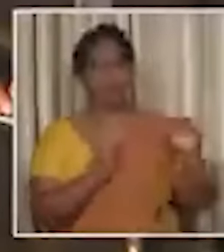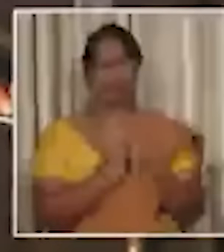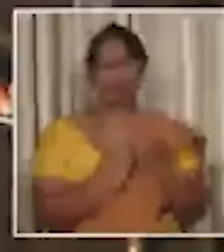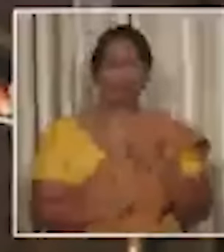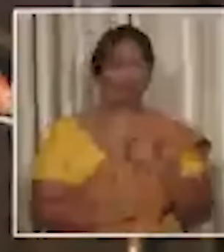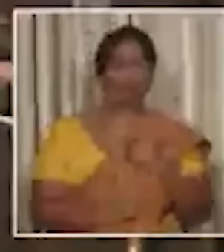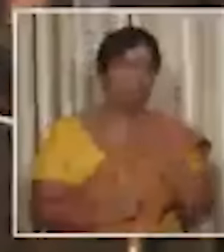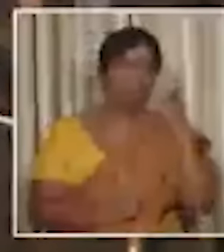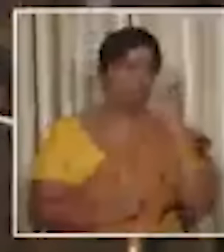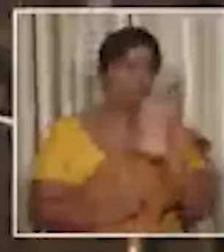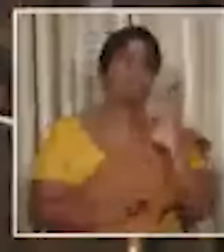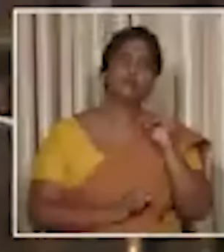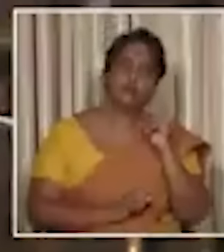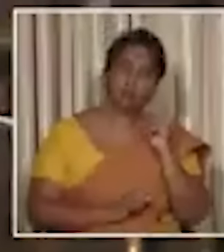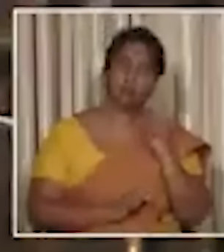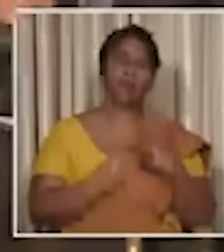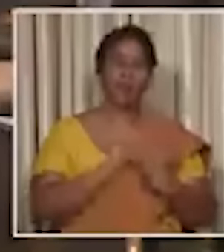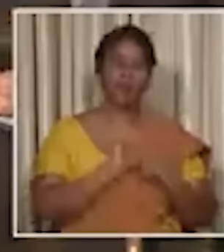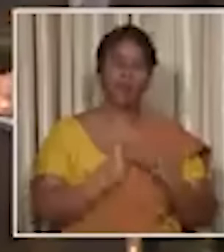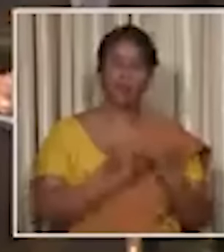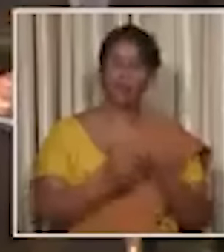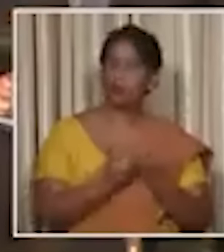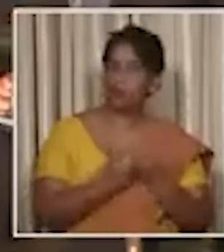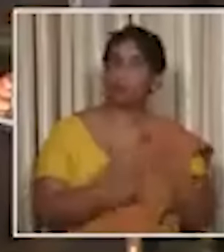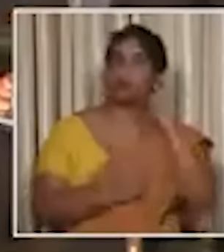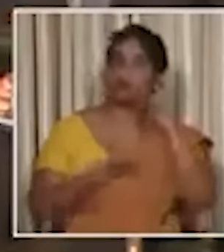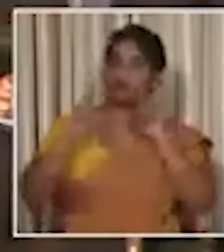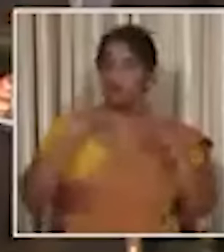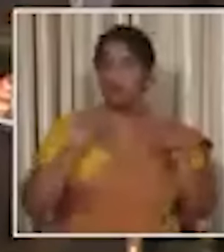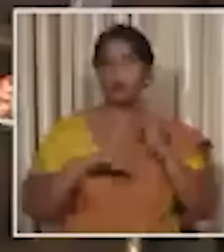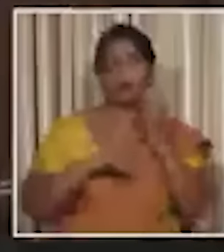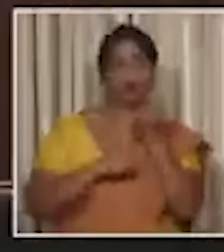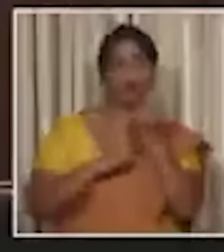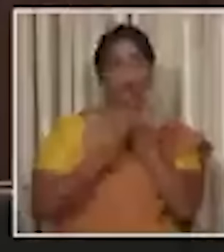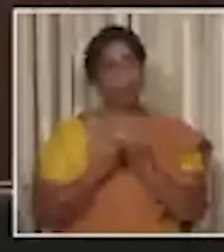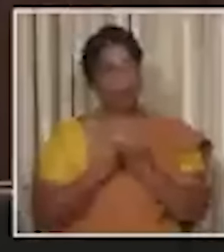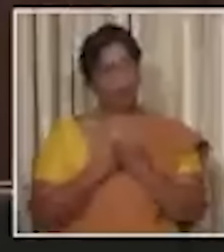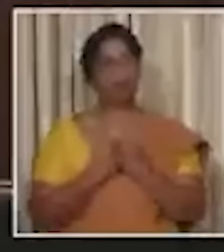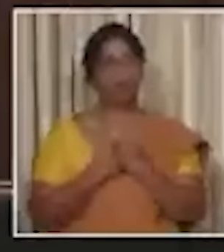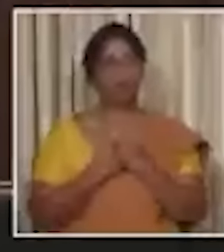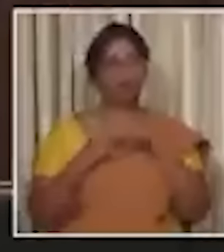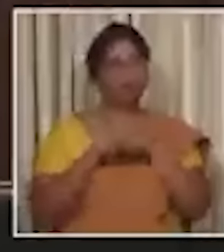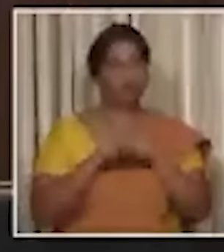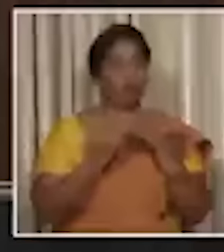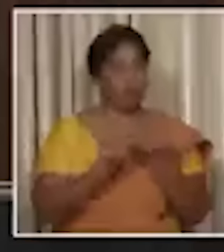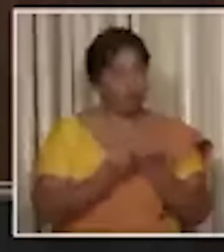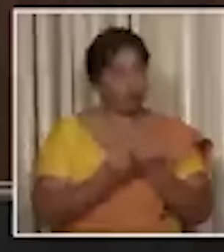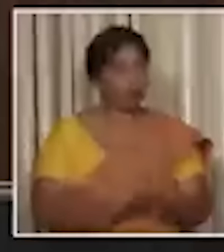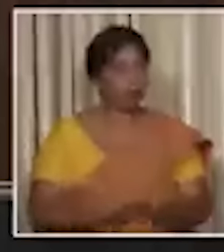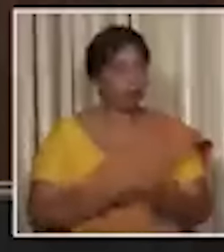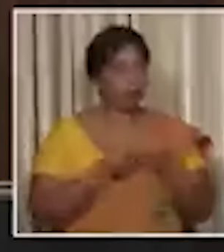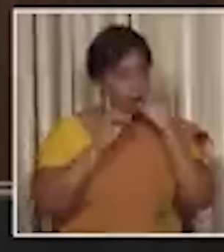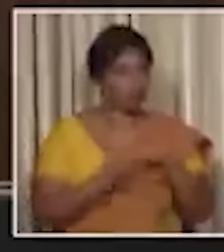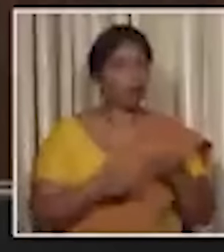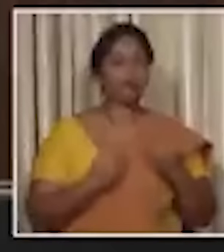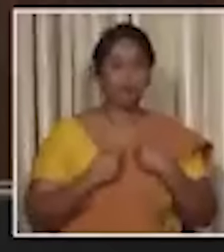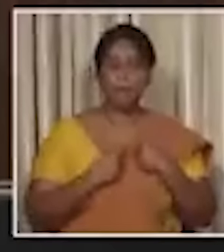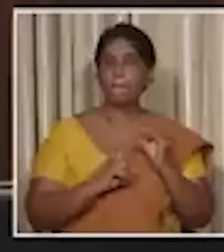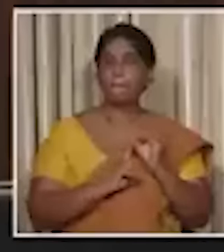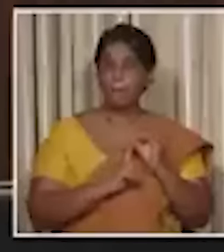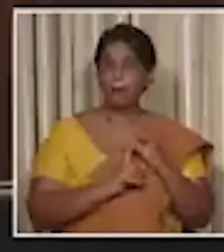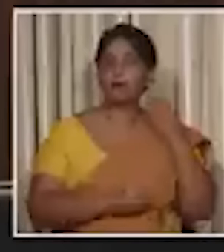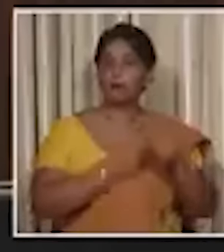உளரீதியான திருப்தி அவருக்கு இருக்க வேண்டும். எனவே இந்த அரசாங்கத்தின் பிரதான நோக்கமாக இருப்பது இந்த கிராமிய மட்ட நகர மட்டத்தில் இருக்கின்ற இந்த